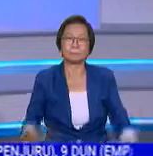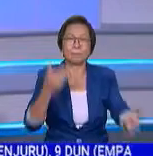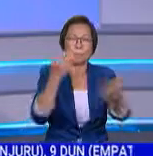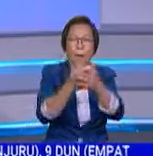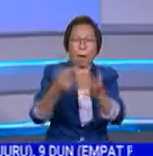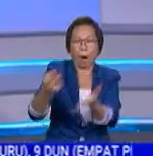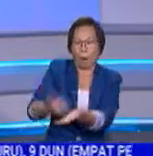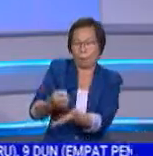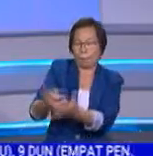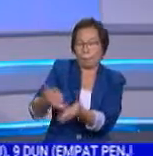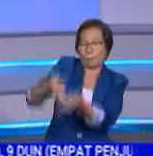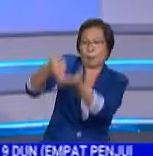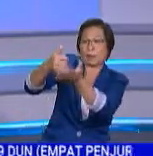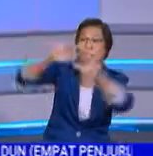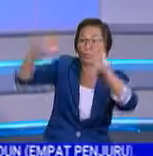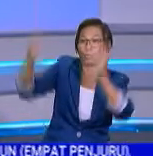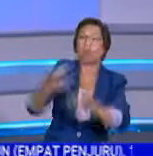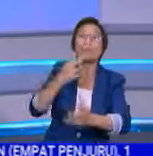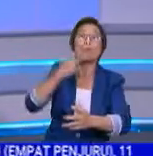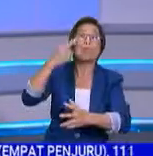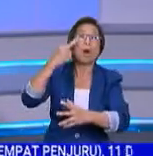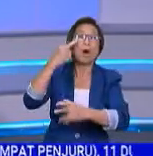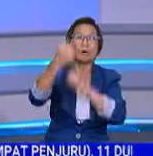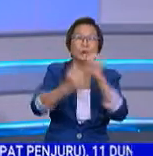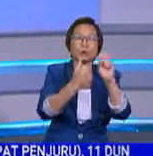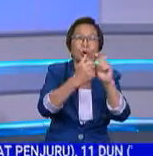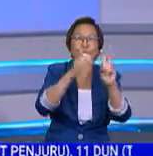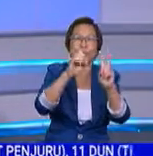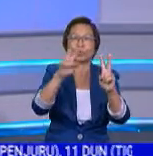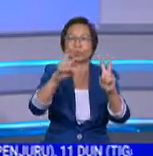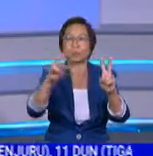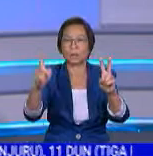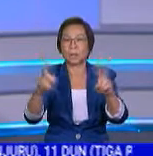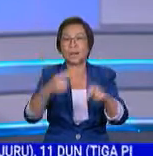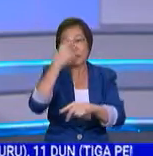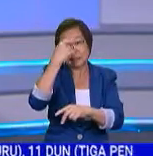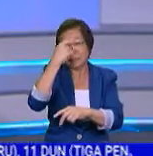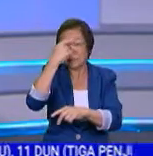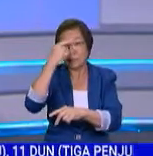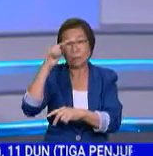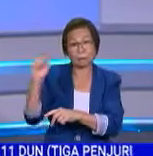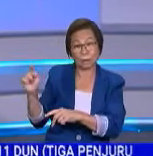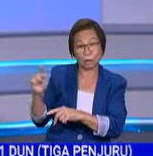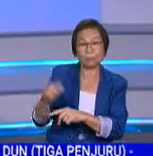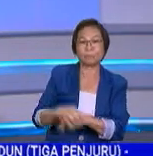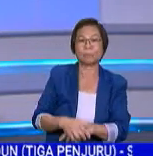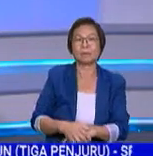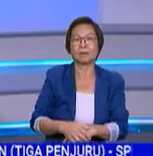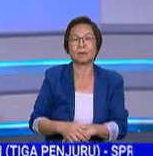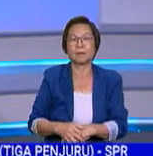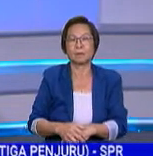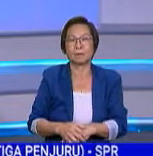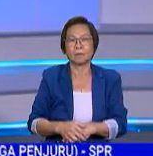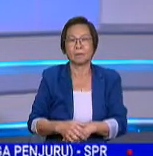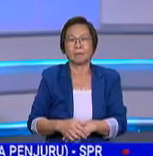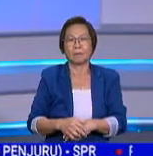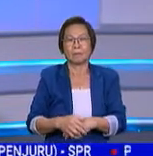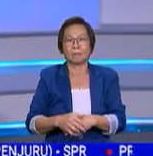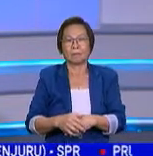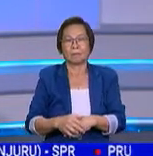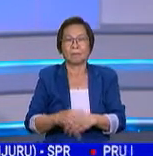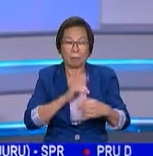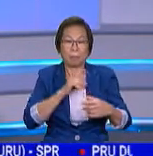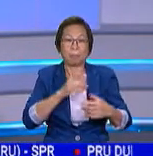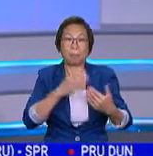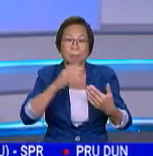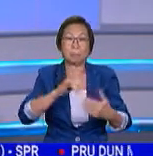menjelang hoki Piala Dunia Remaja 2021 di Bhubaneswar, Indah, India. Ketujuh latih skor projek khas lelaki kebangsaan Wallace Tan